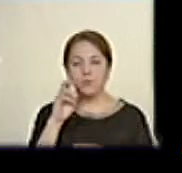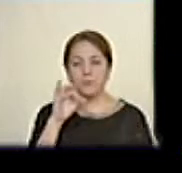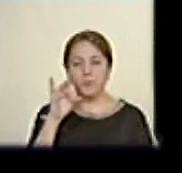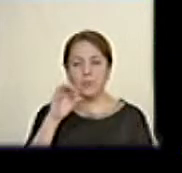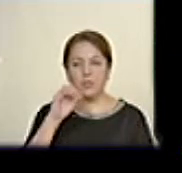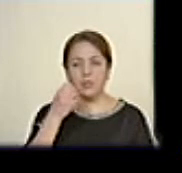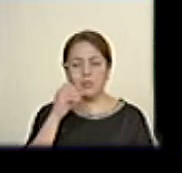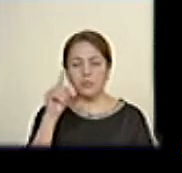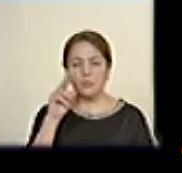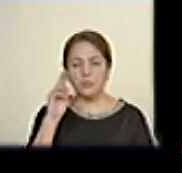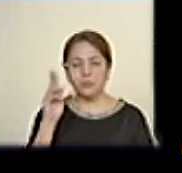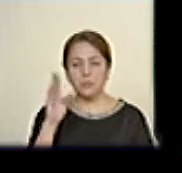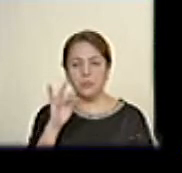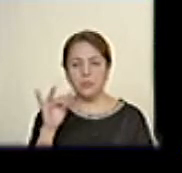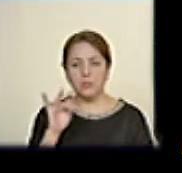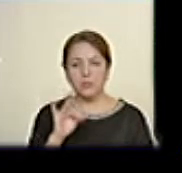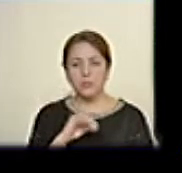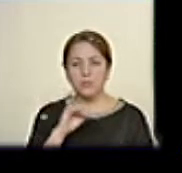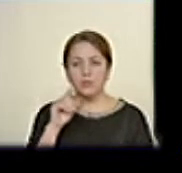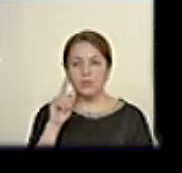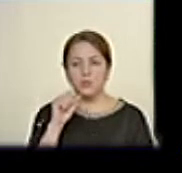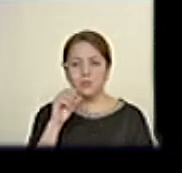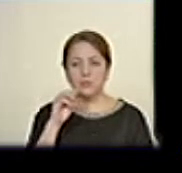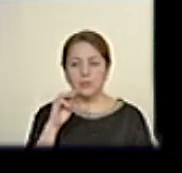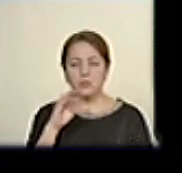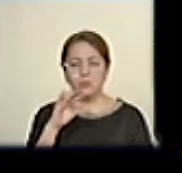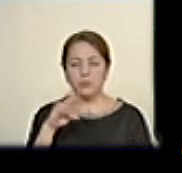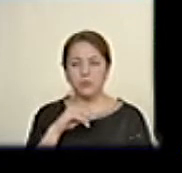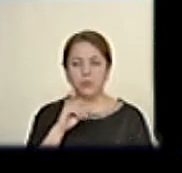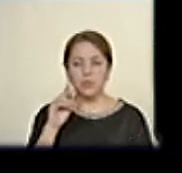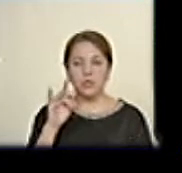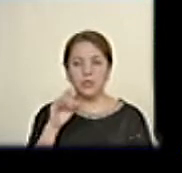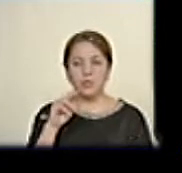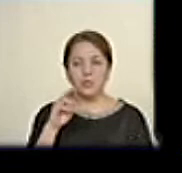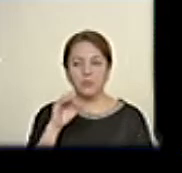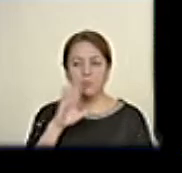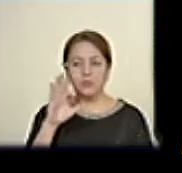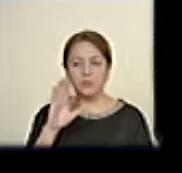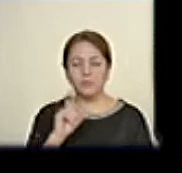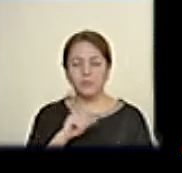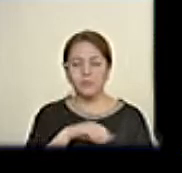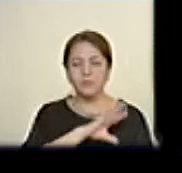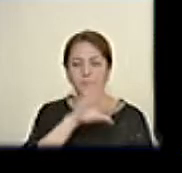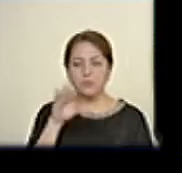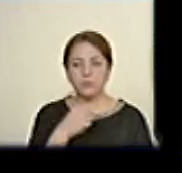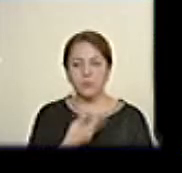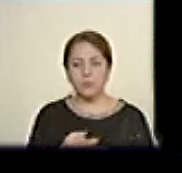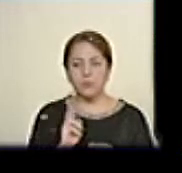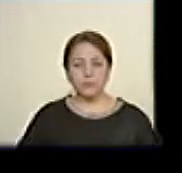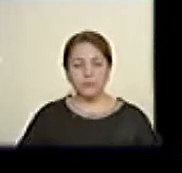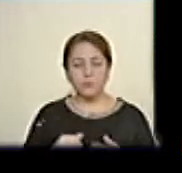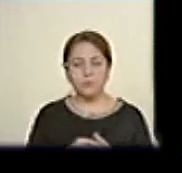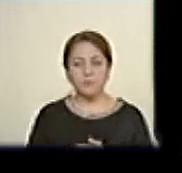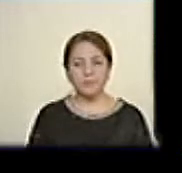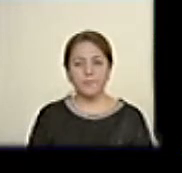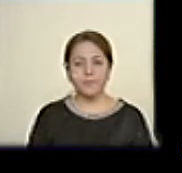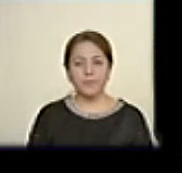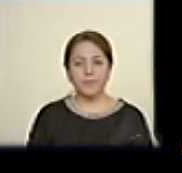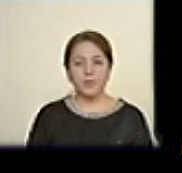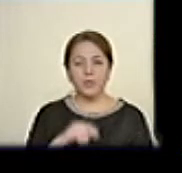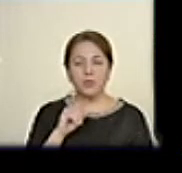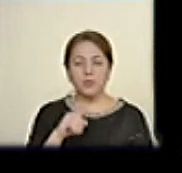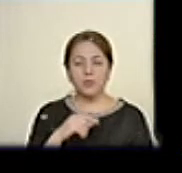затон, крапива. Все это такое родное и живое и составляет ткань стихотворения,